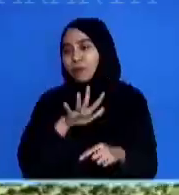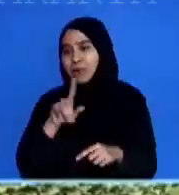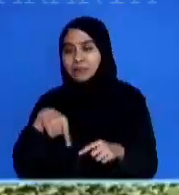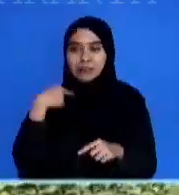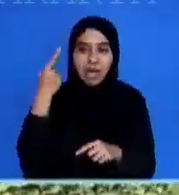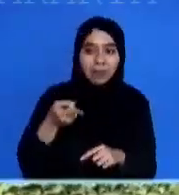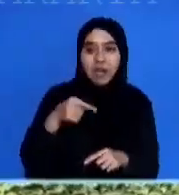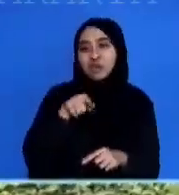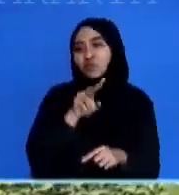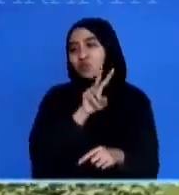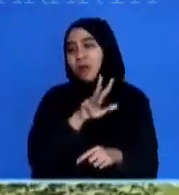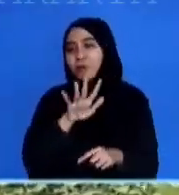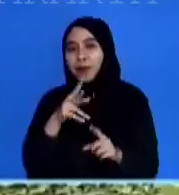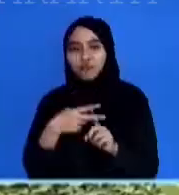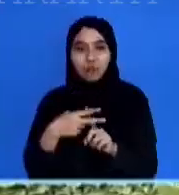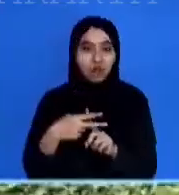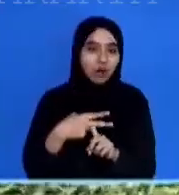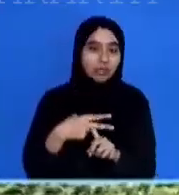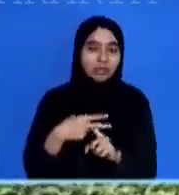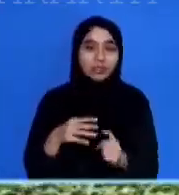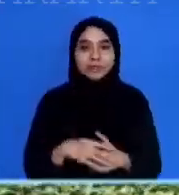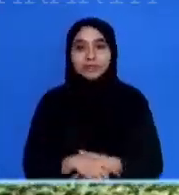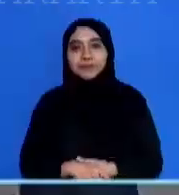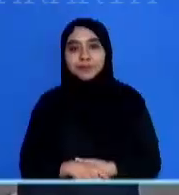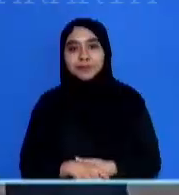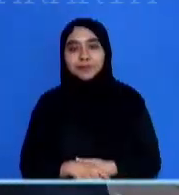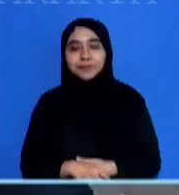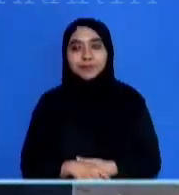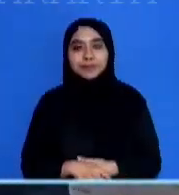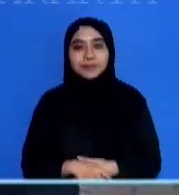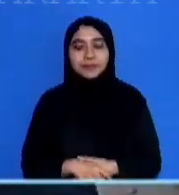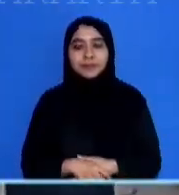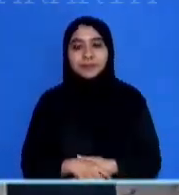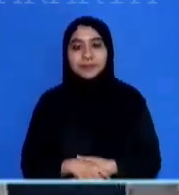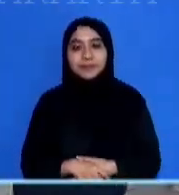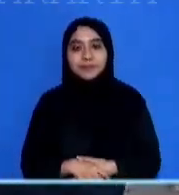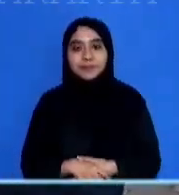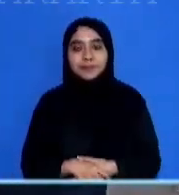25 Februari 2024. Demikian Paulus Yesaya Jati, TVRI Yogyakarta, melaporkan.